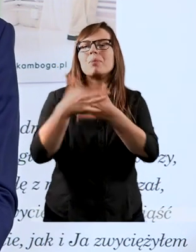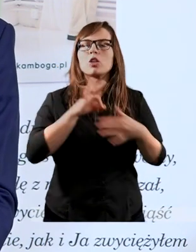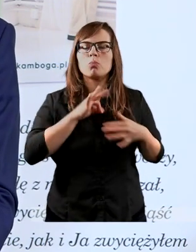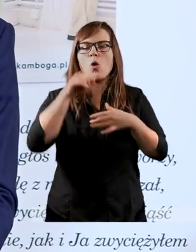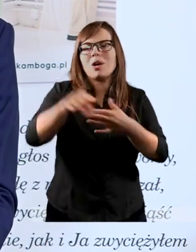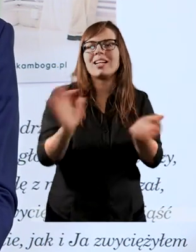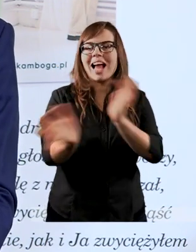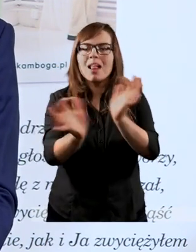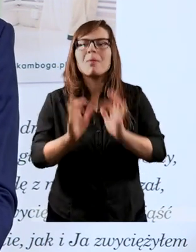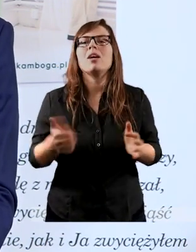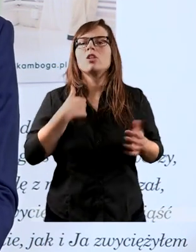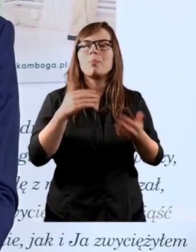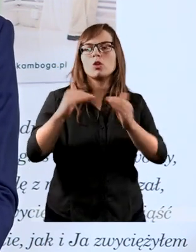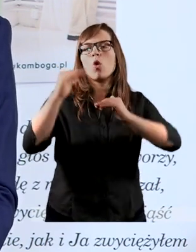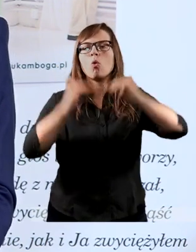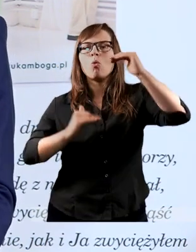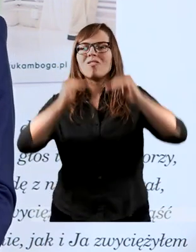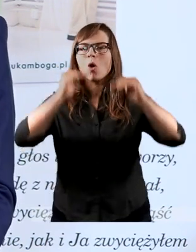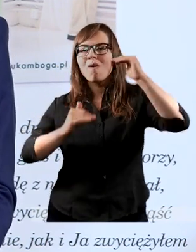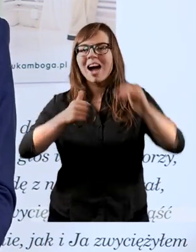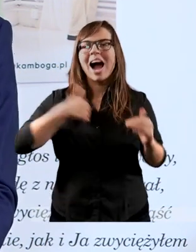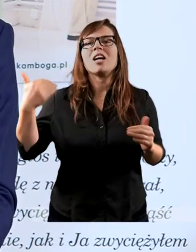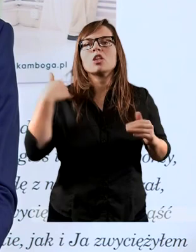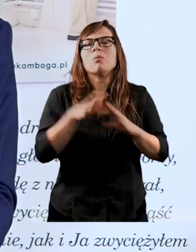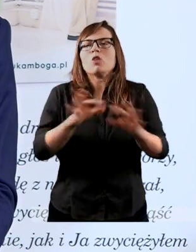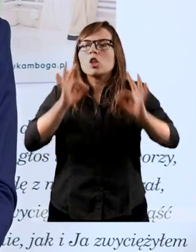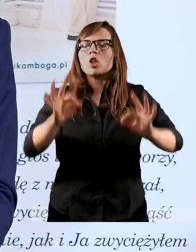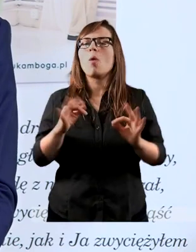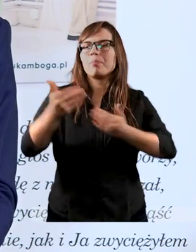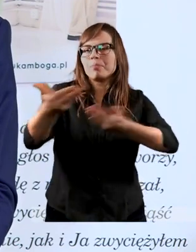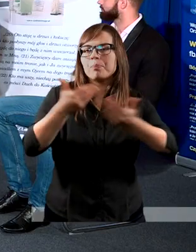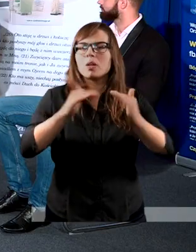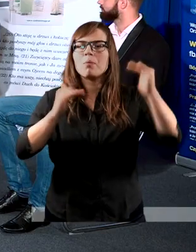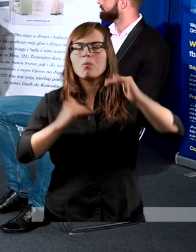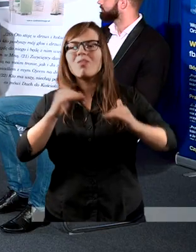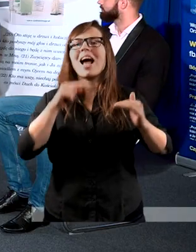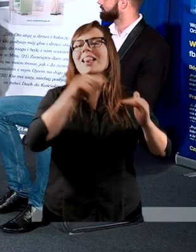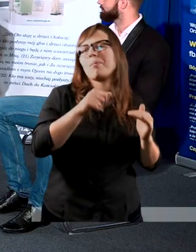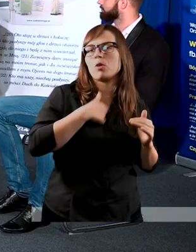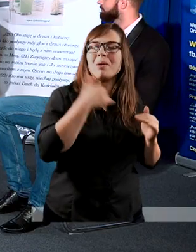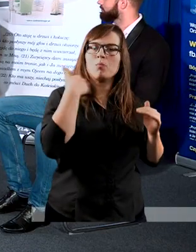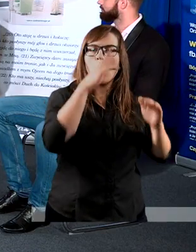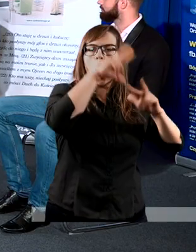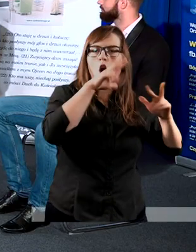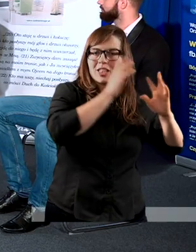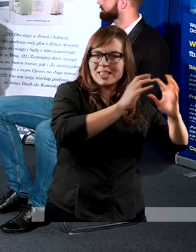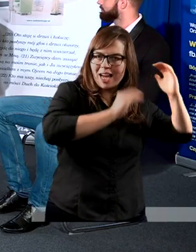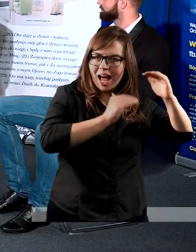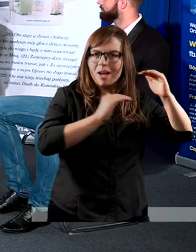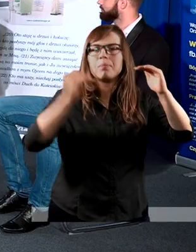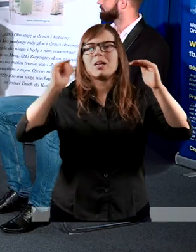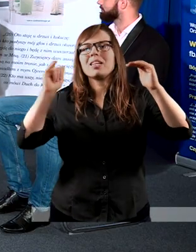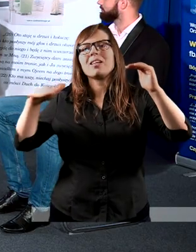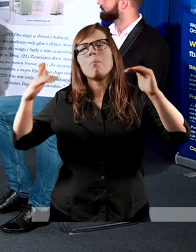bliźnich. No właśnie, więc dochodzimy do tej równowagi. Balans. Cały czas, o której mówię, balans. Czyli zachować równowagę pomiędzy tym, co, o czym nam mówią